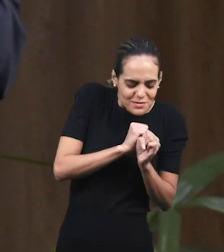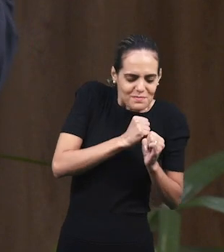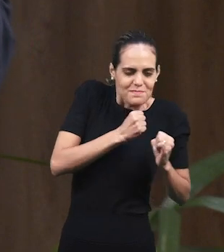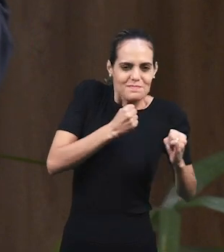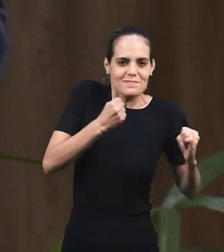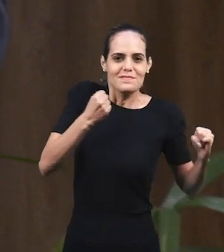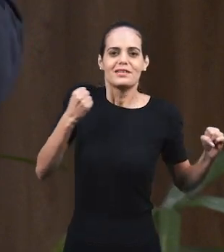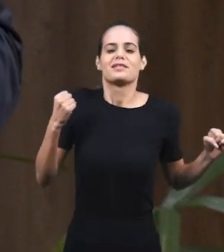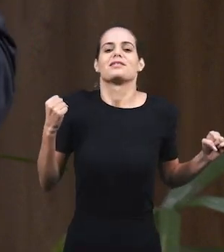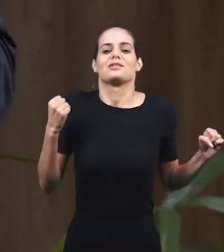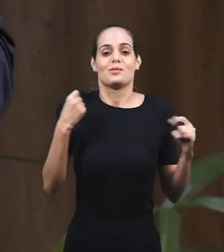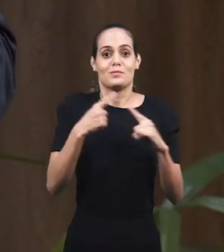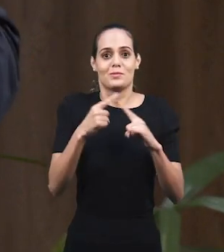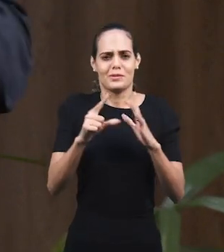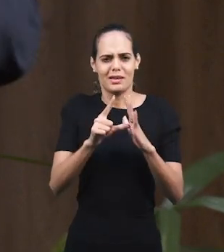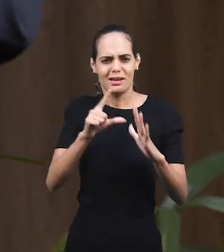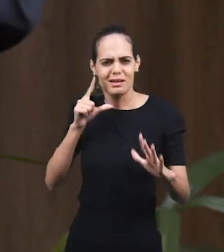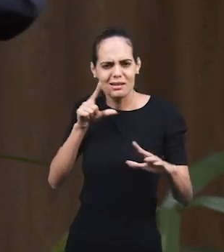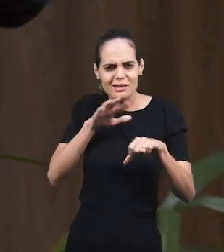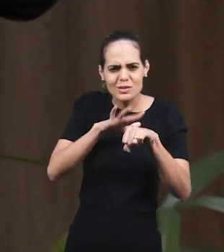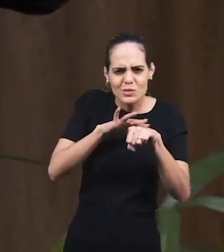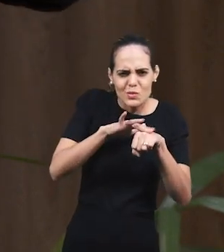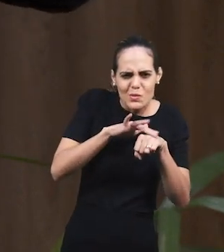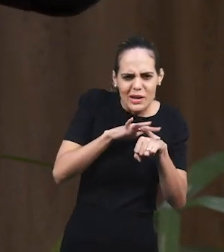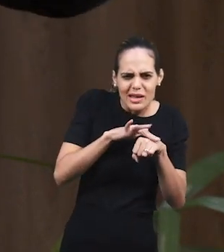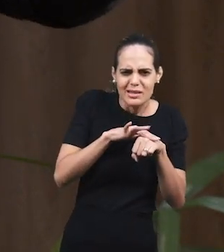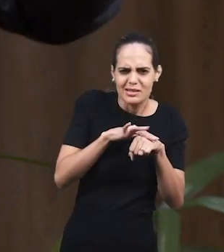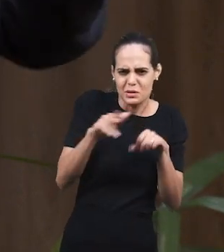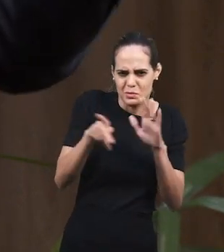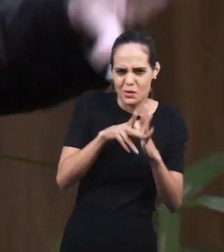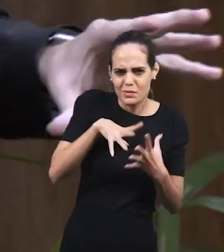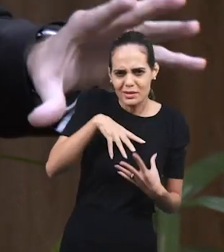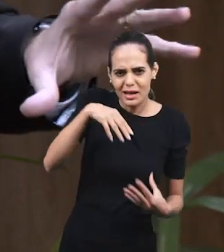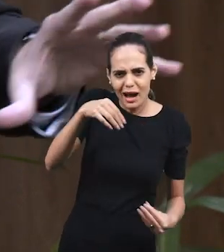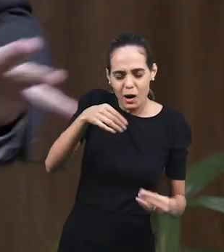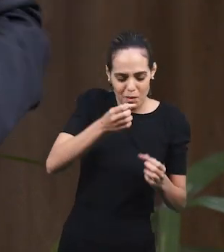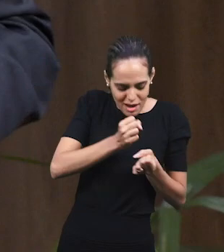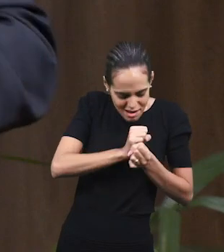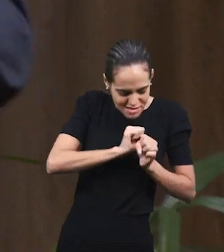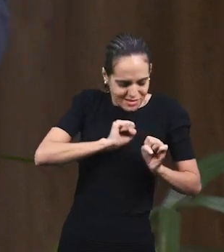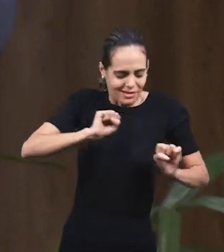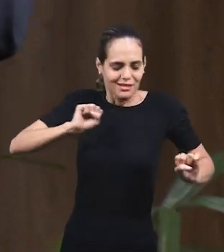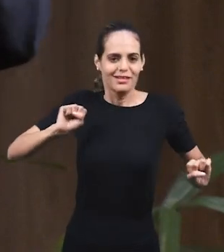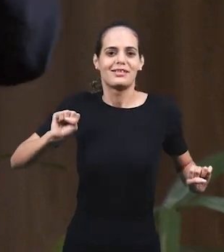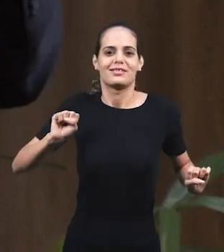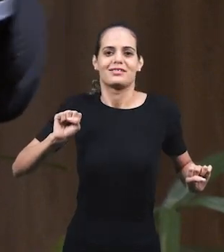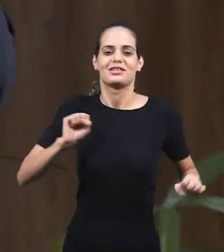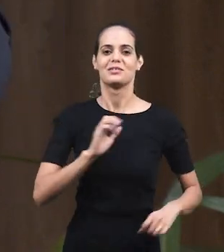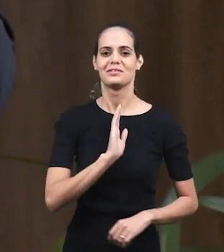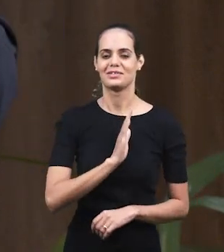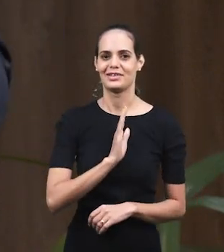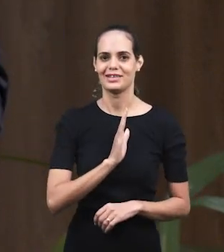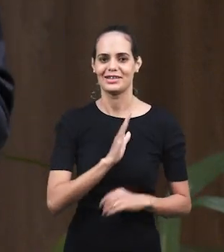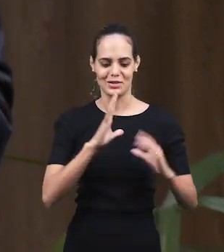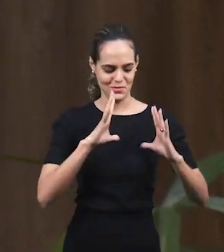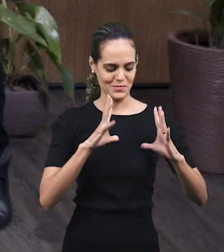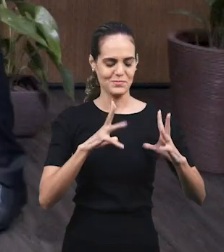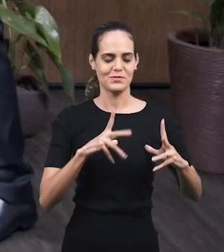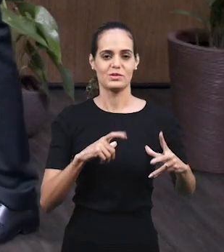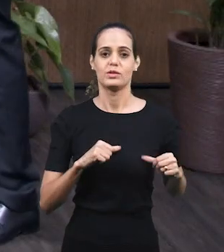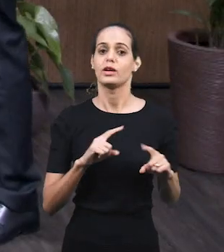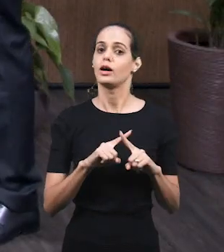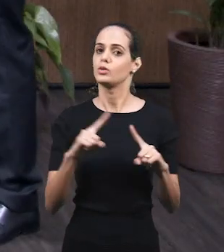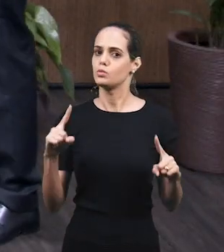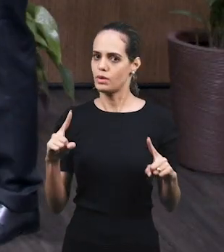pardonnons, il y a une délivrance. Ce qui était comme une maladie vient, juste après vient